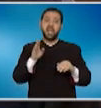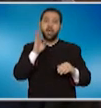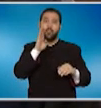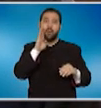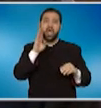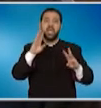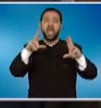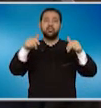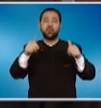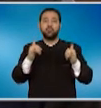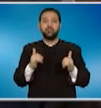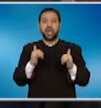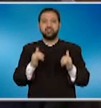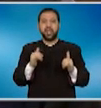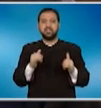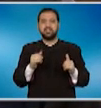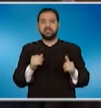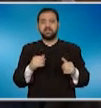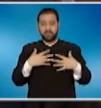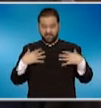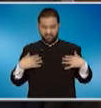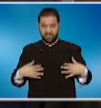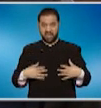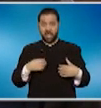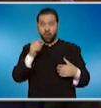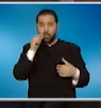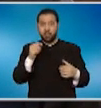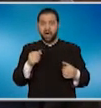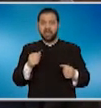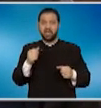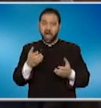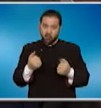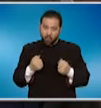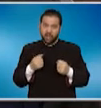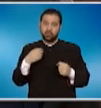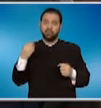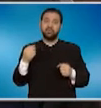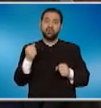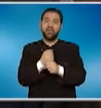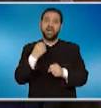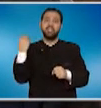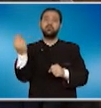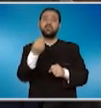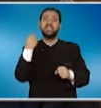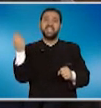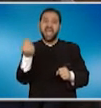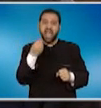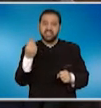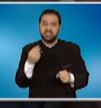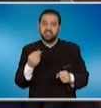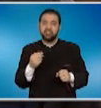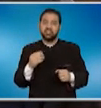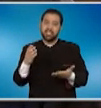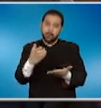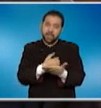Iar această fire umană a luat-o ca să o îndumnezeiască și ca prin ea să biruiască păcatul pe care noi...